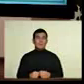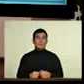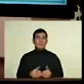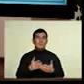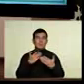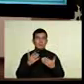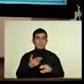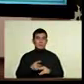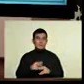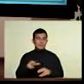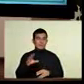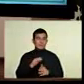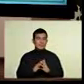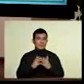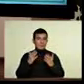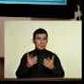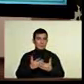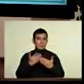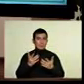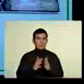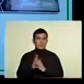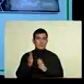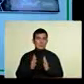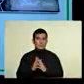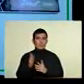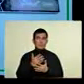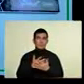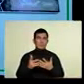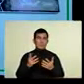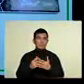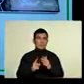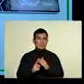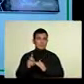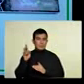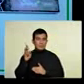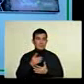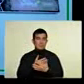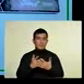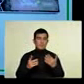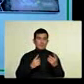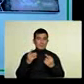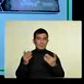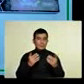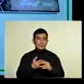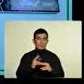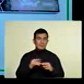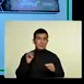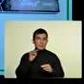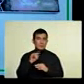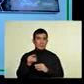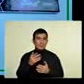Прочтешь ты книги о зверях, растениях и машинах, ты побываешь на морях и на седых